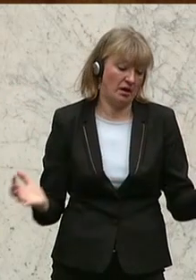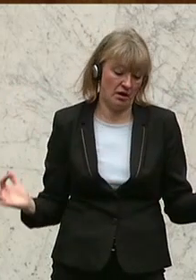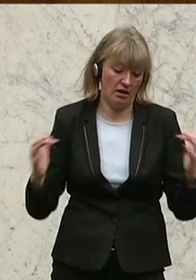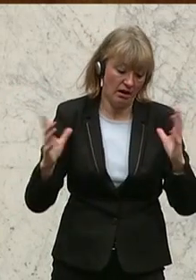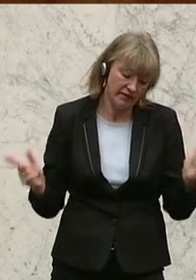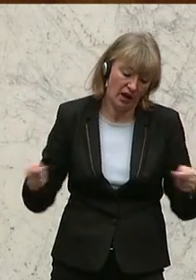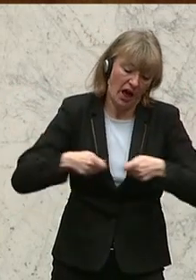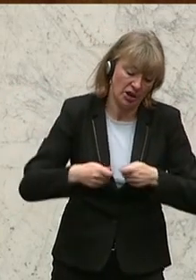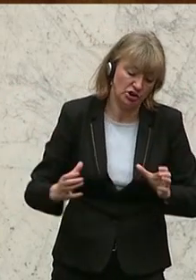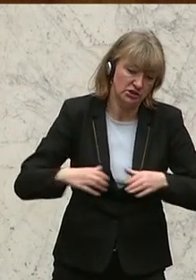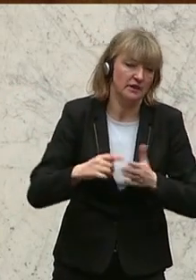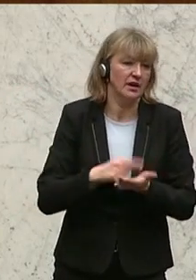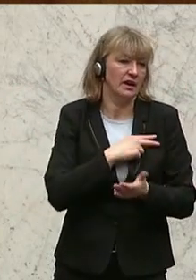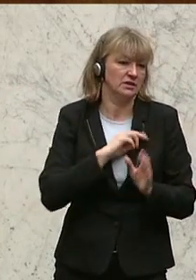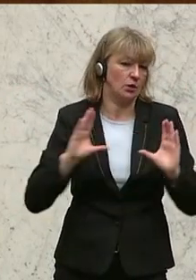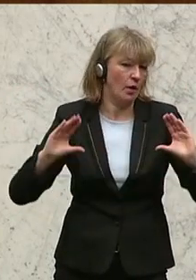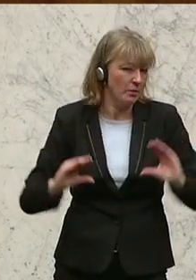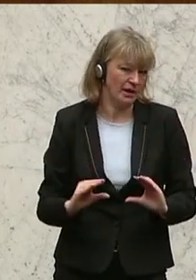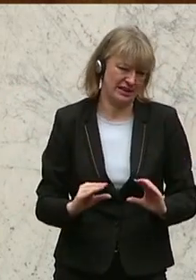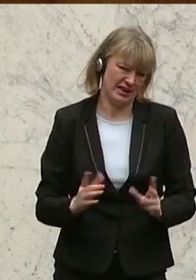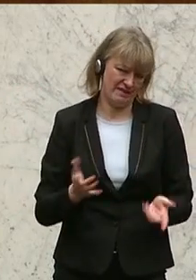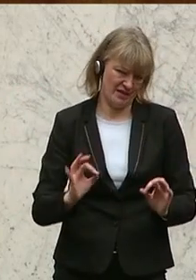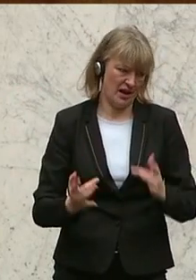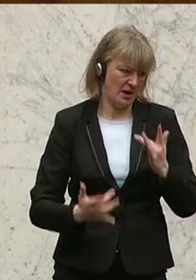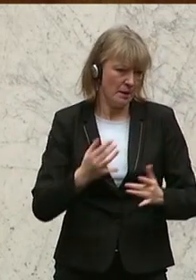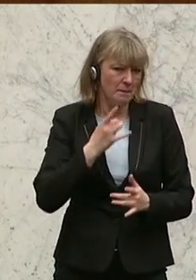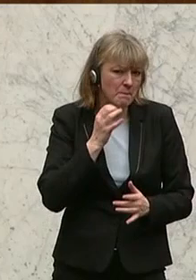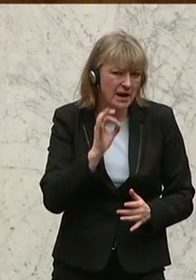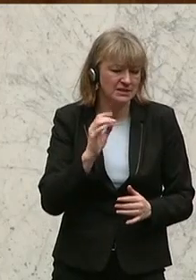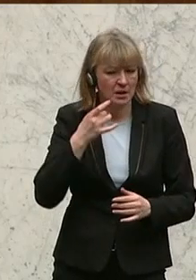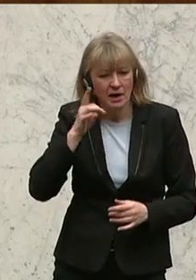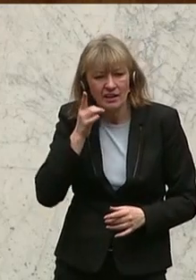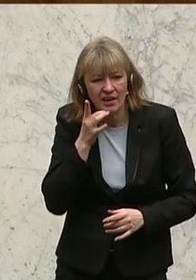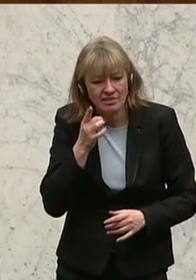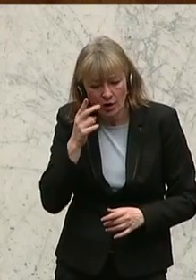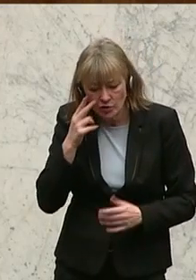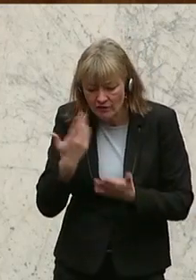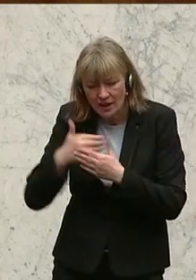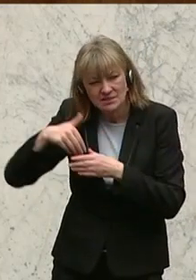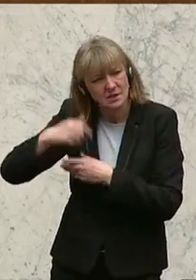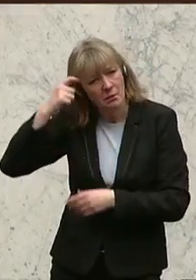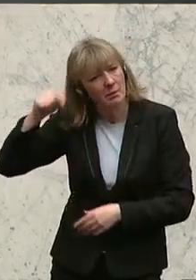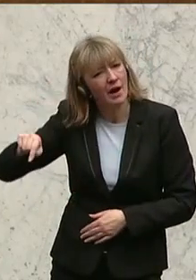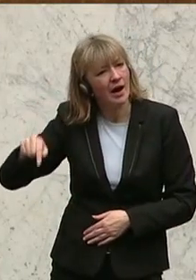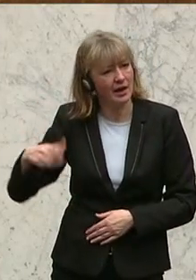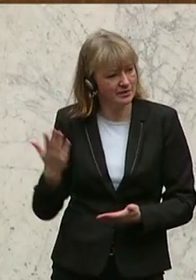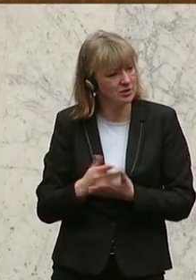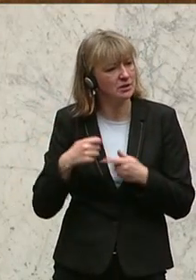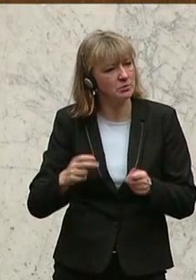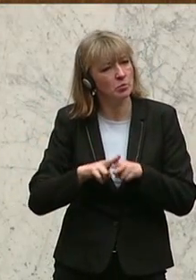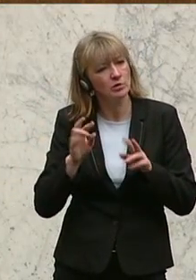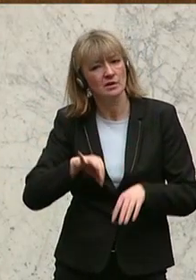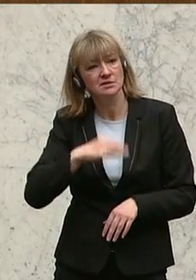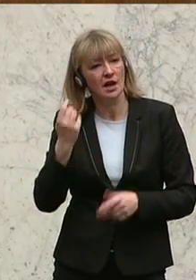das Risiko zu minimieren. Wäre es nicht besser, man schaut sich einmal im Detail an, was da wirklich ist. Und es gibt seit 15 einen